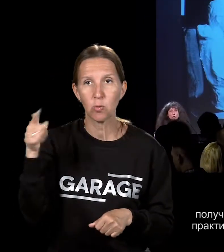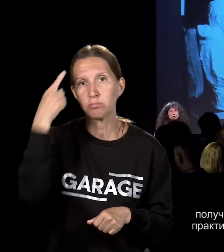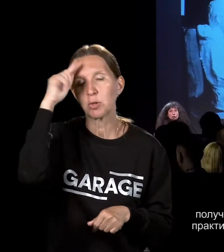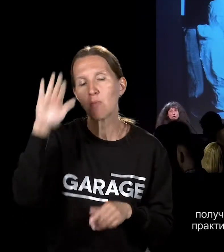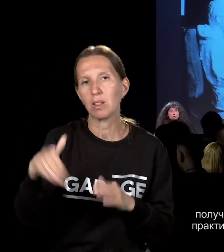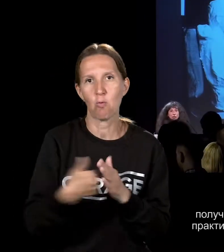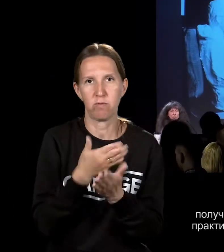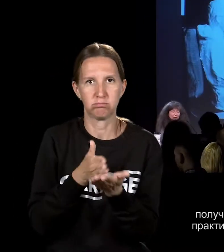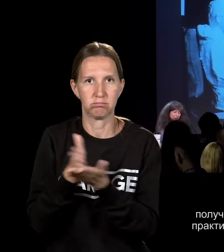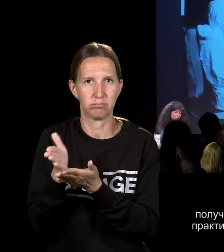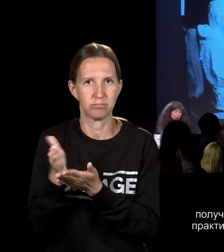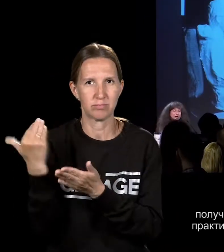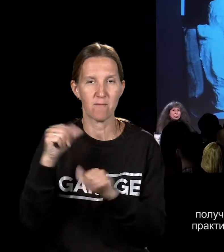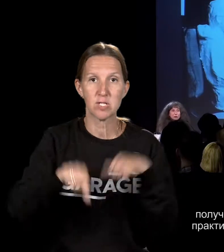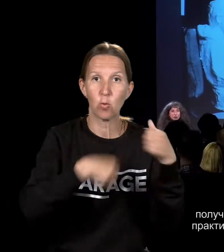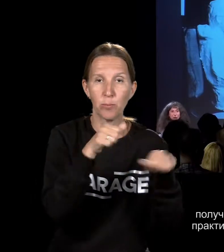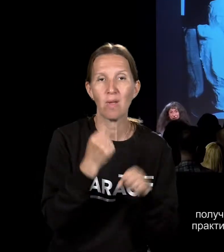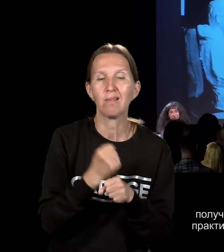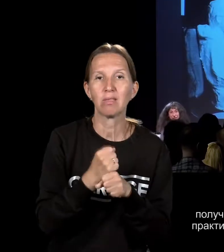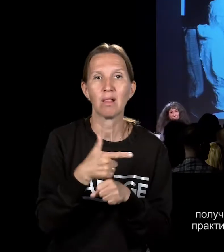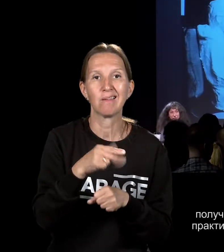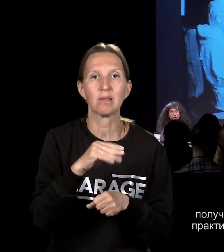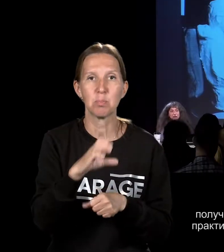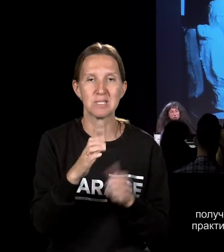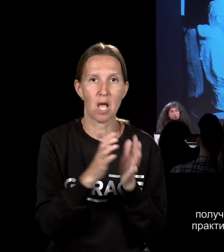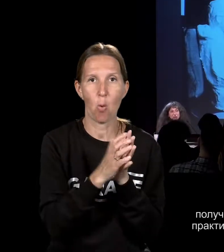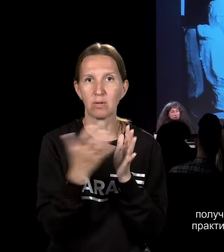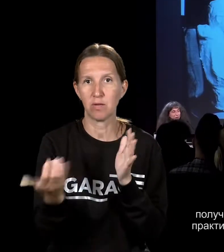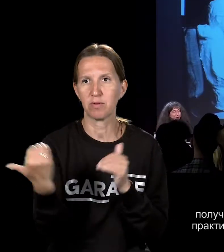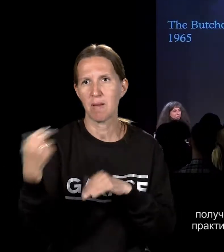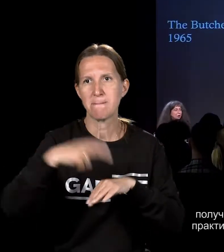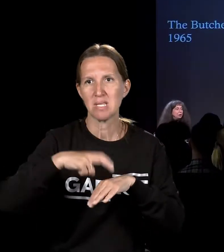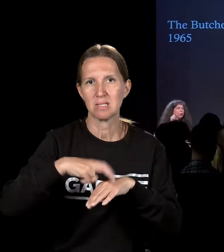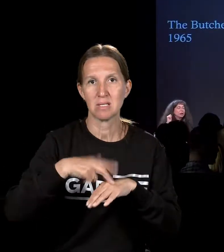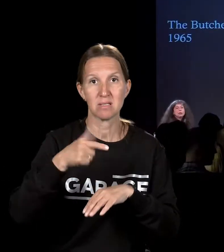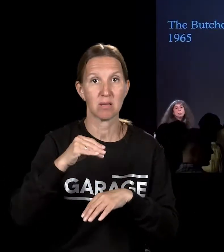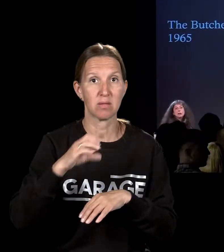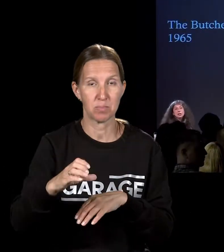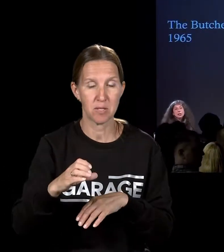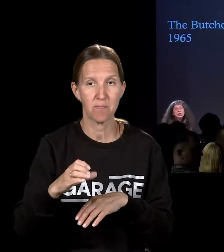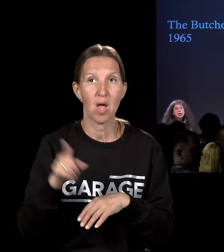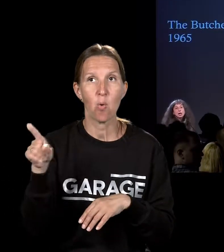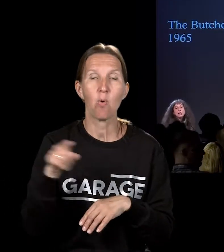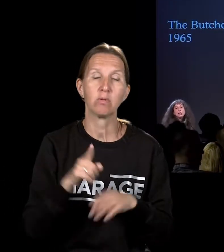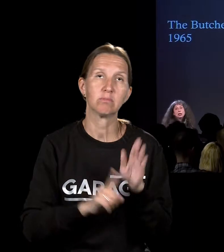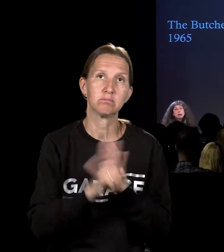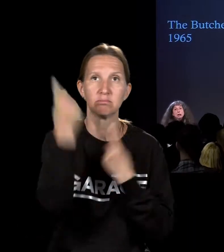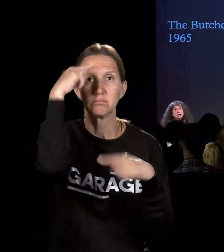скульптуры. Он делал гипсовые отливки с медицинским гипсом. Он начинал. Он как живописец.